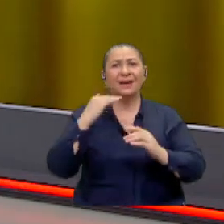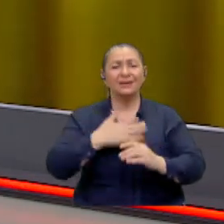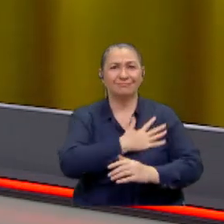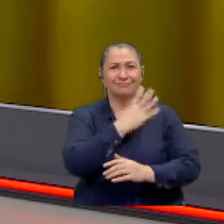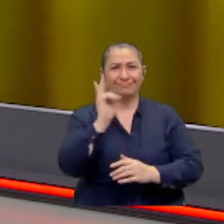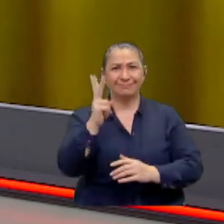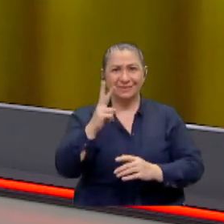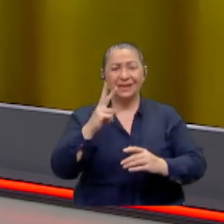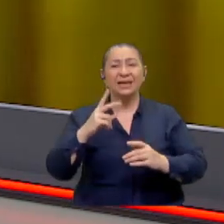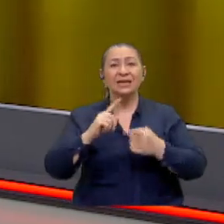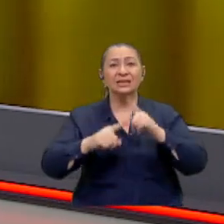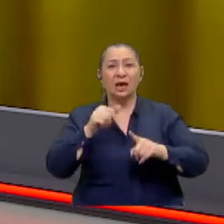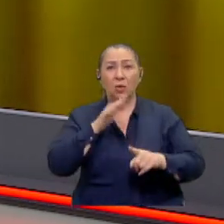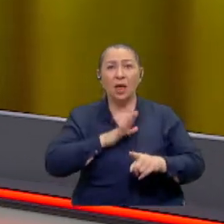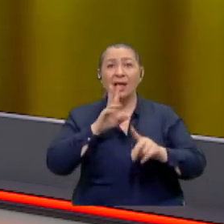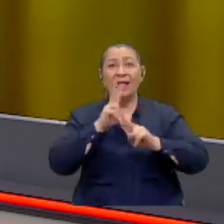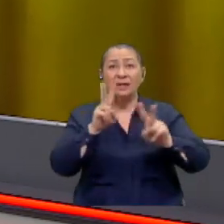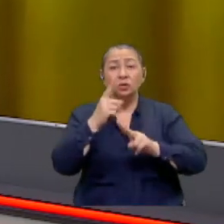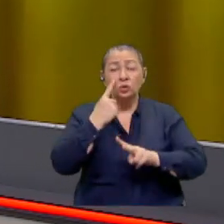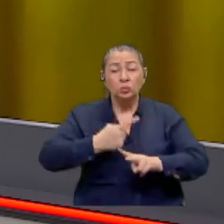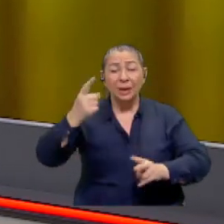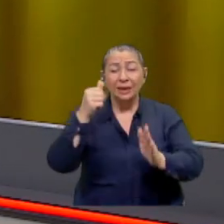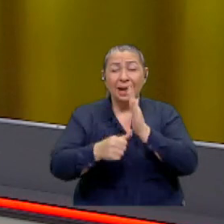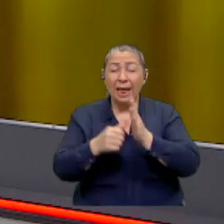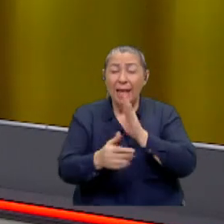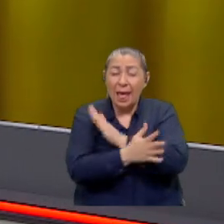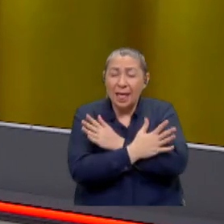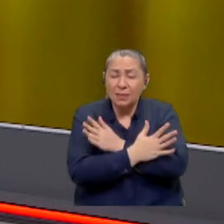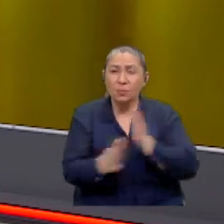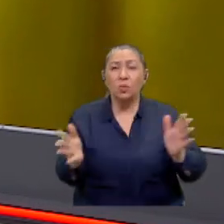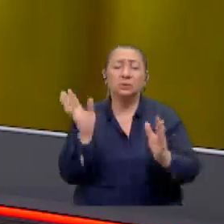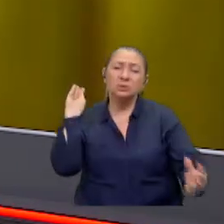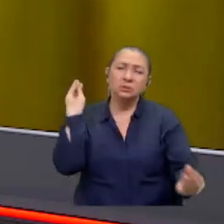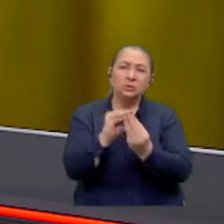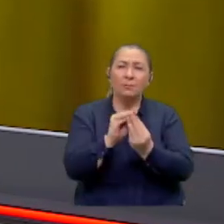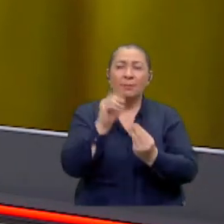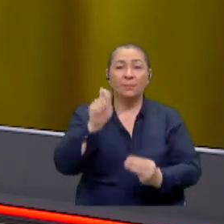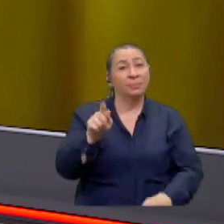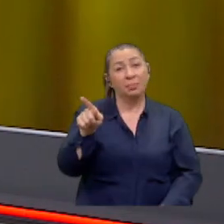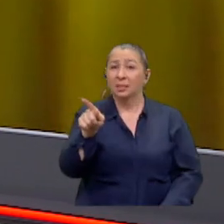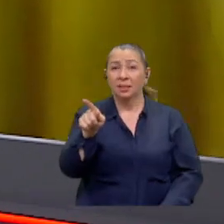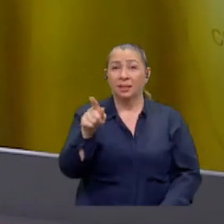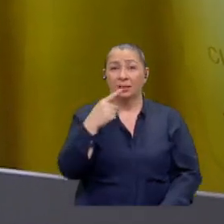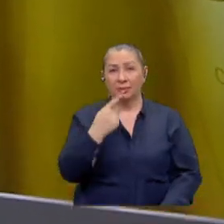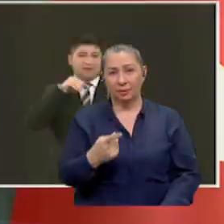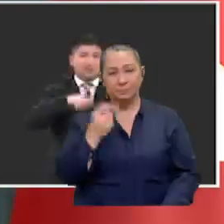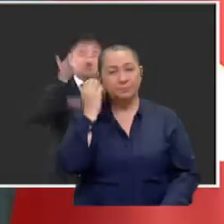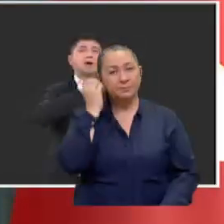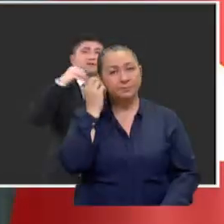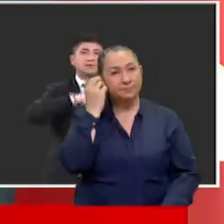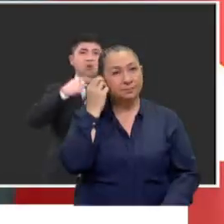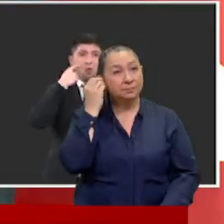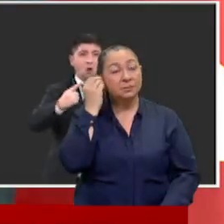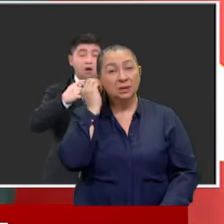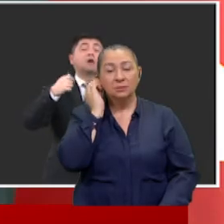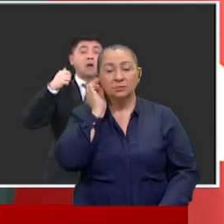Genel Başkanı Kemal Kılıçdaroğlu elektriği Cumhuriyet tarihinin en büyük zammını yaptın diye konuştu bu doğalgaz